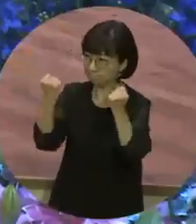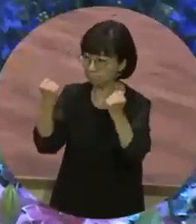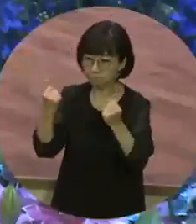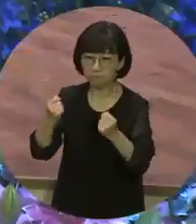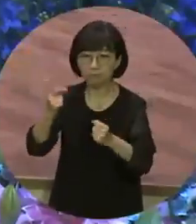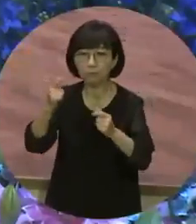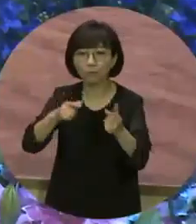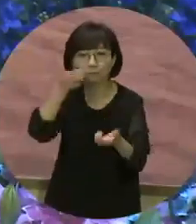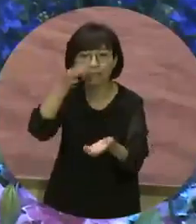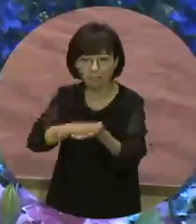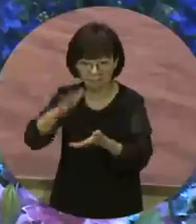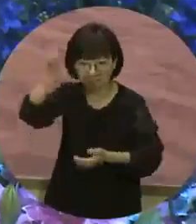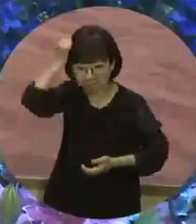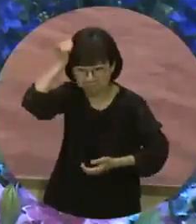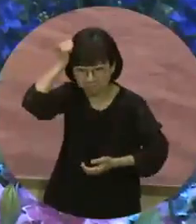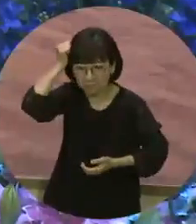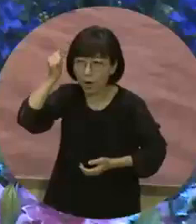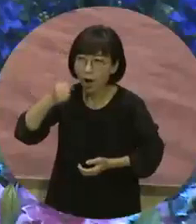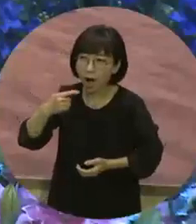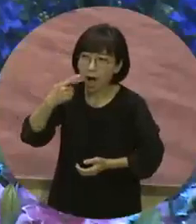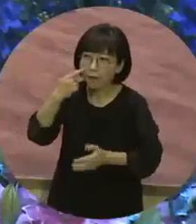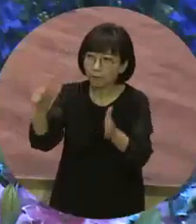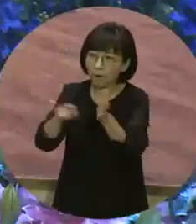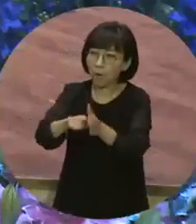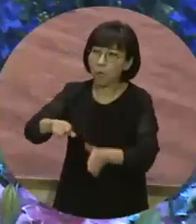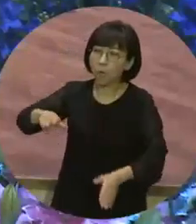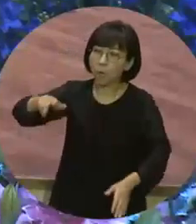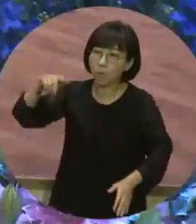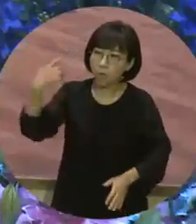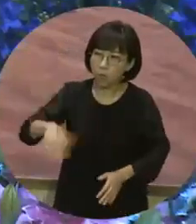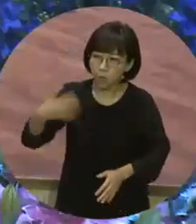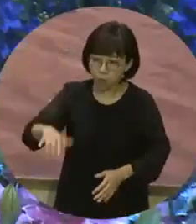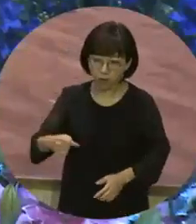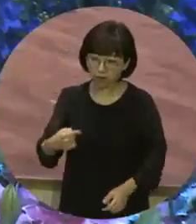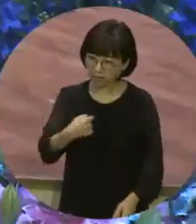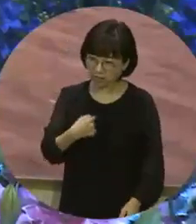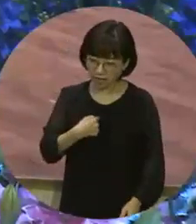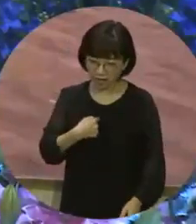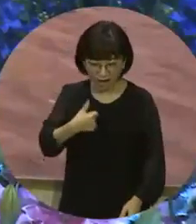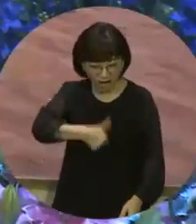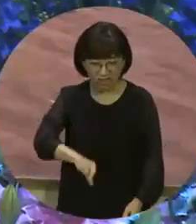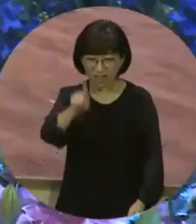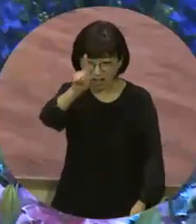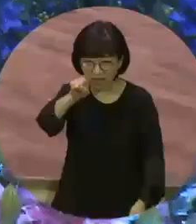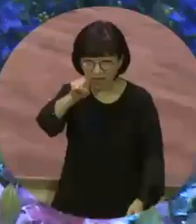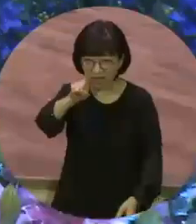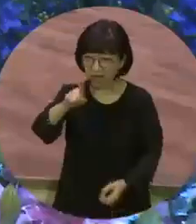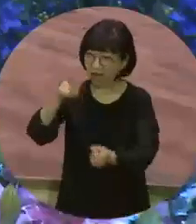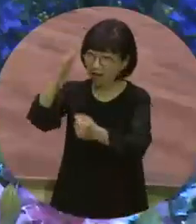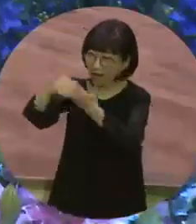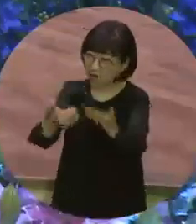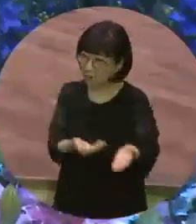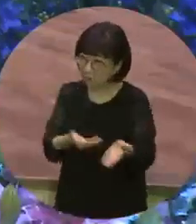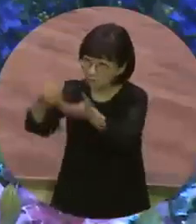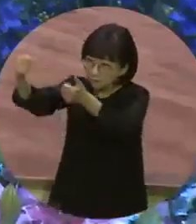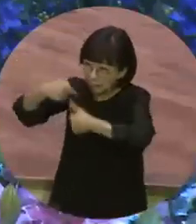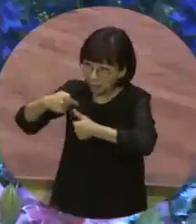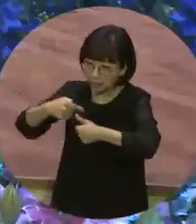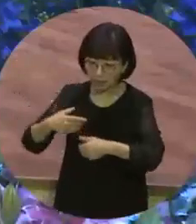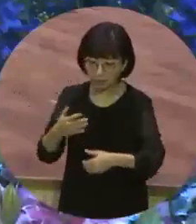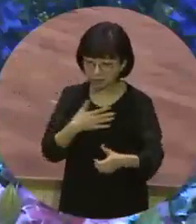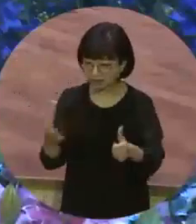이야, 우리 아버지 믿음이 대단하구나. 독자의 나를 하나님께 하나님 바치라 하니까 사정없이